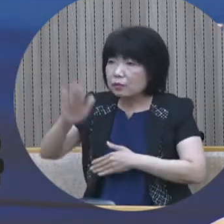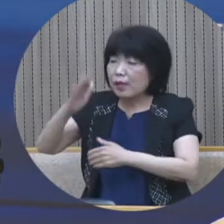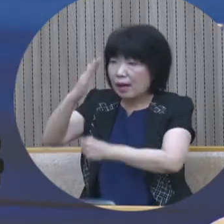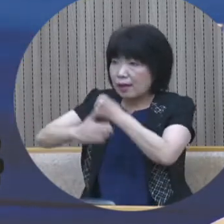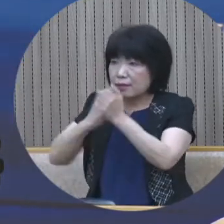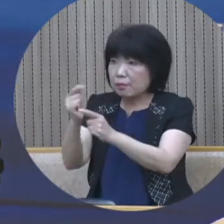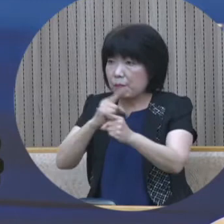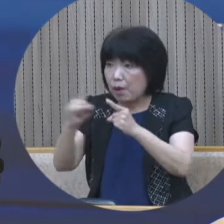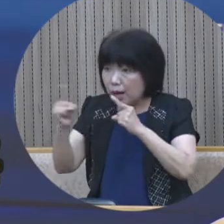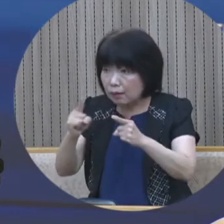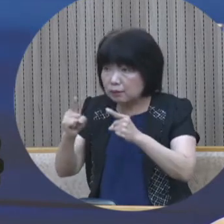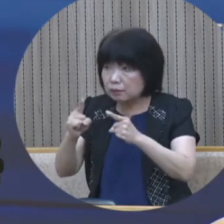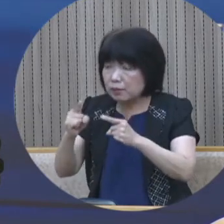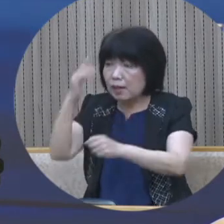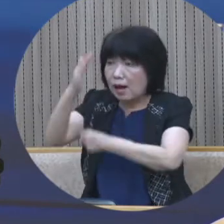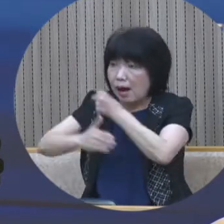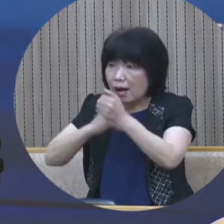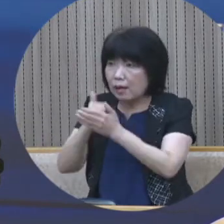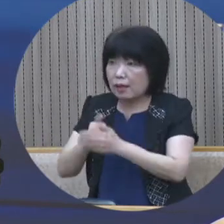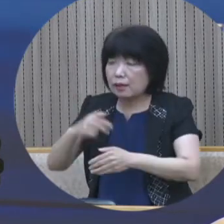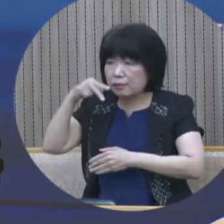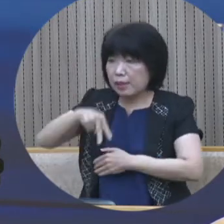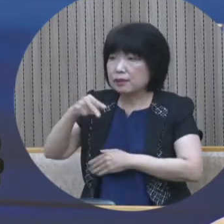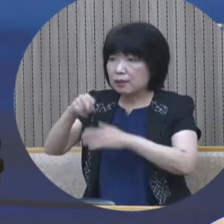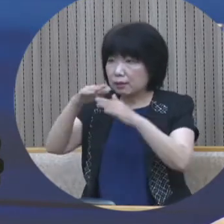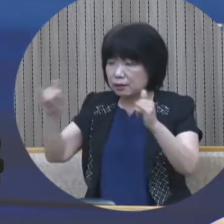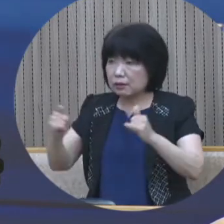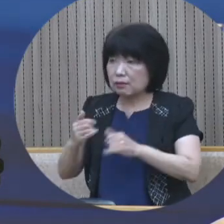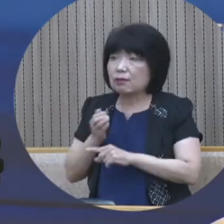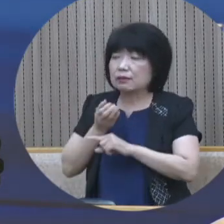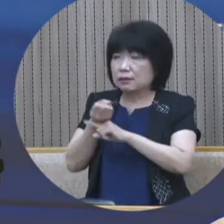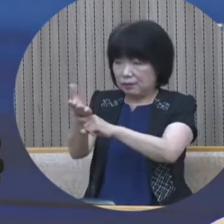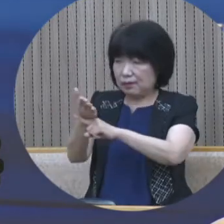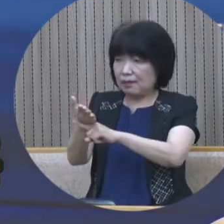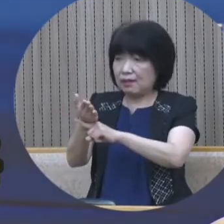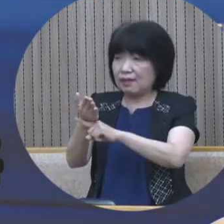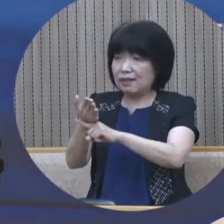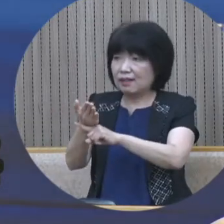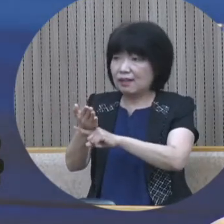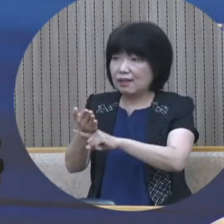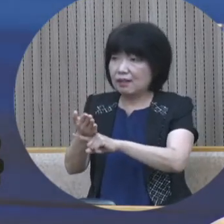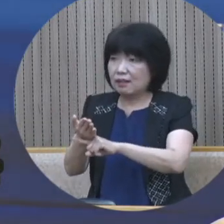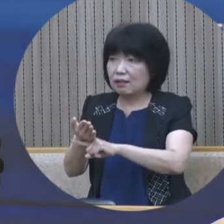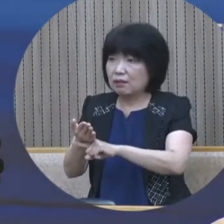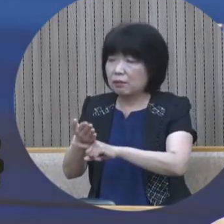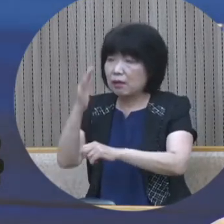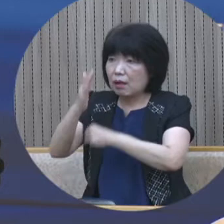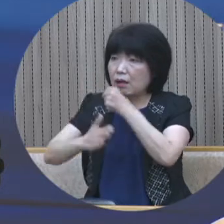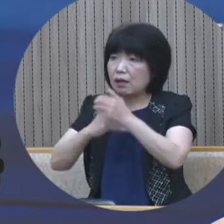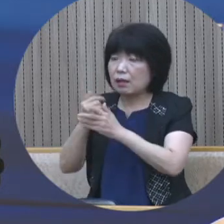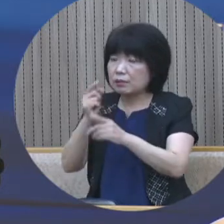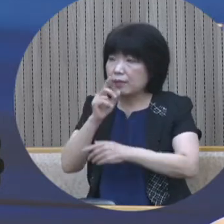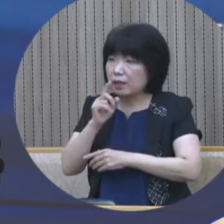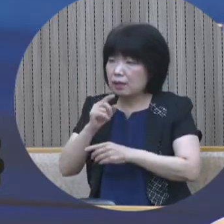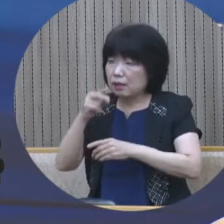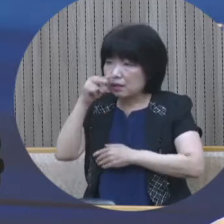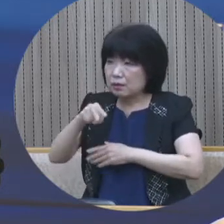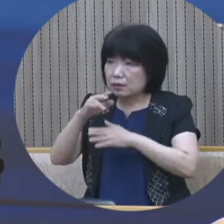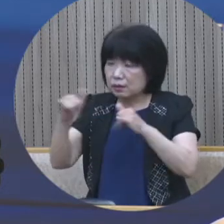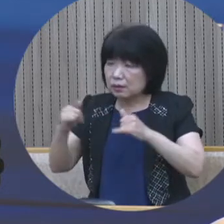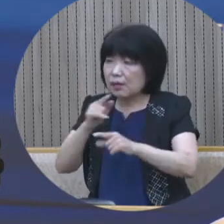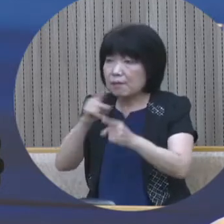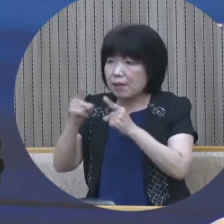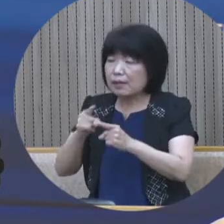하나님의 말씀이라고 하나님의 선지자가 전했어요. 이렇게 하나님의 선지자 엘리사가